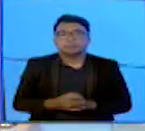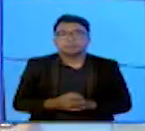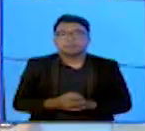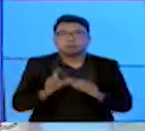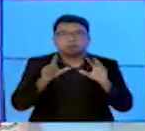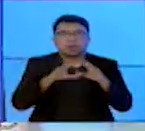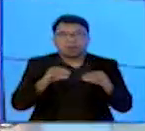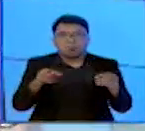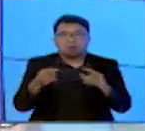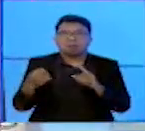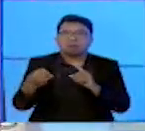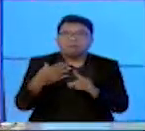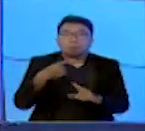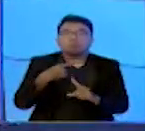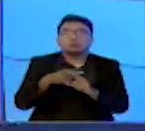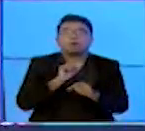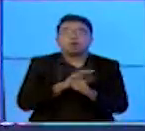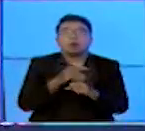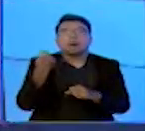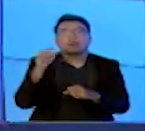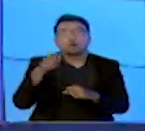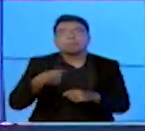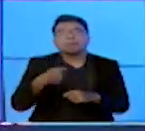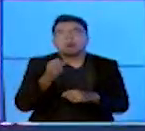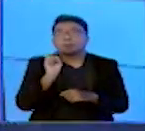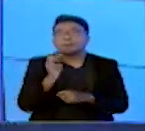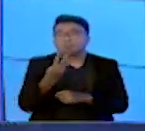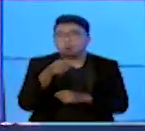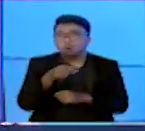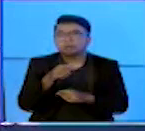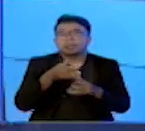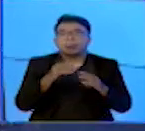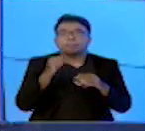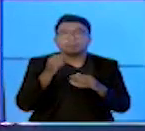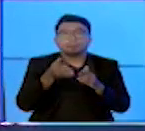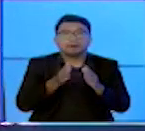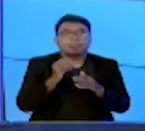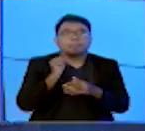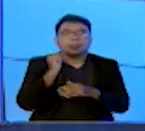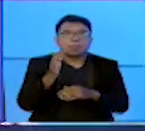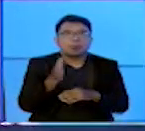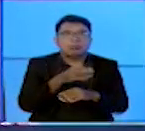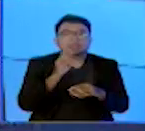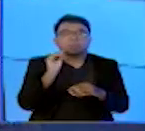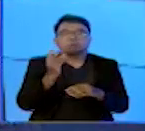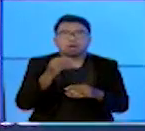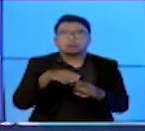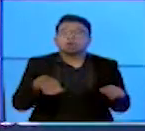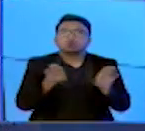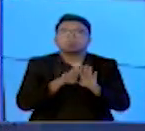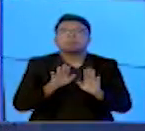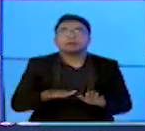kisah pasca tujuh karyawan dinyatakan positif coffee titin kantor kementerian komunikasi dan informatika di jalan medan merdeka barat